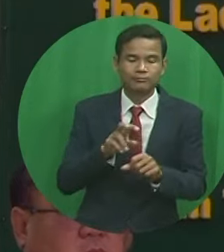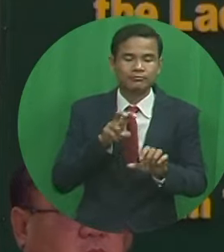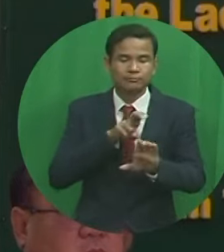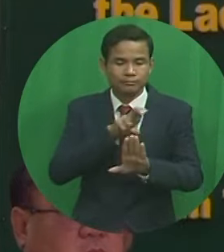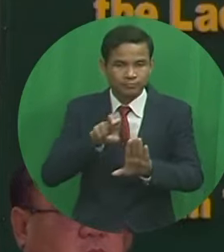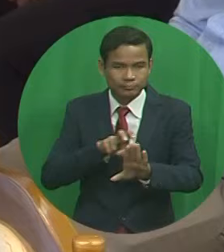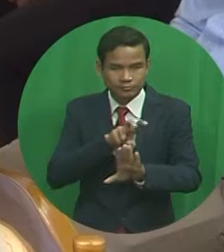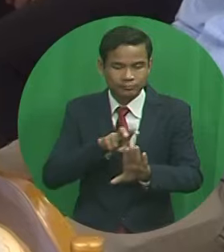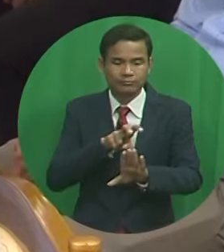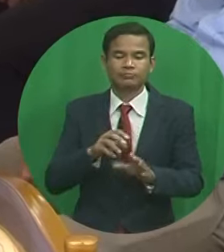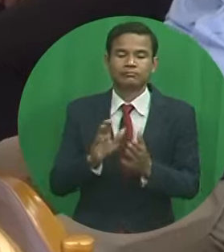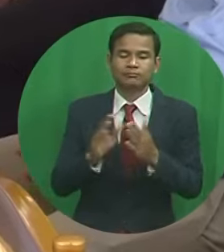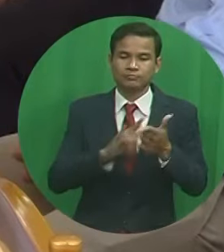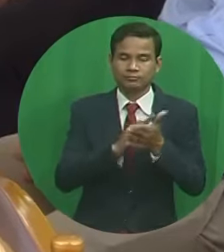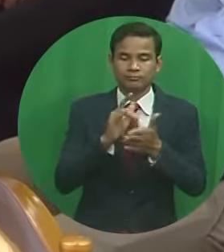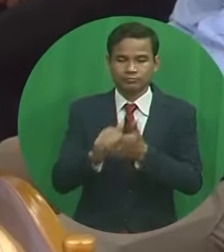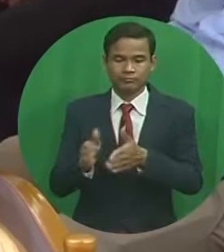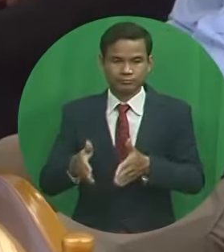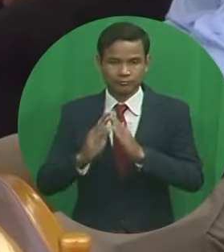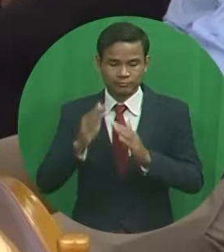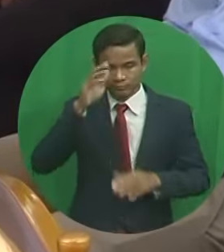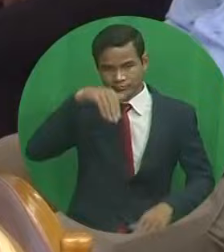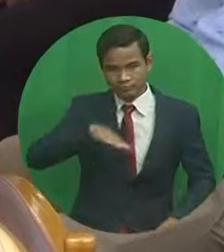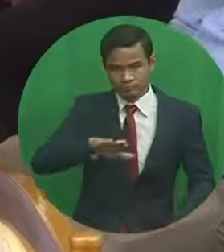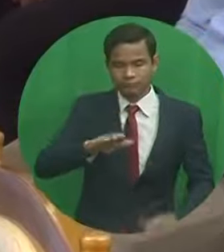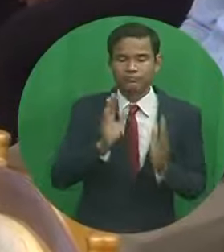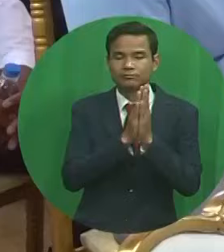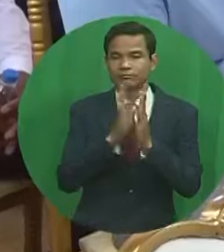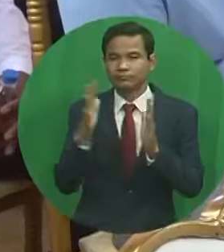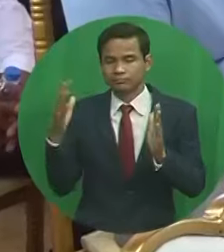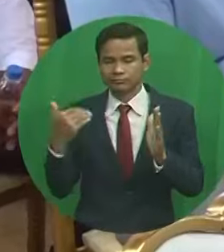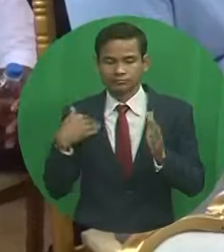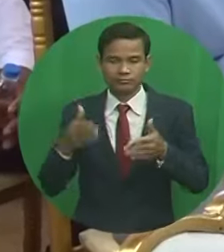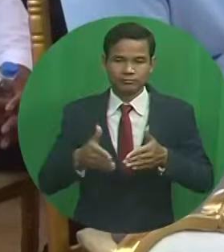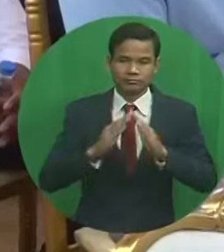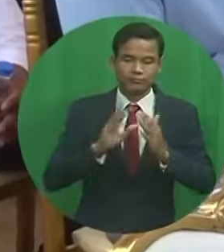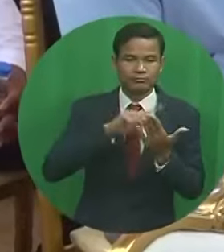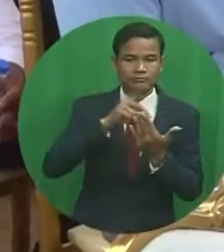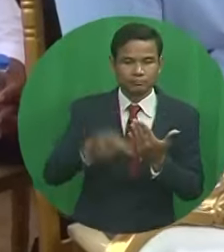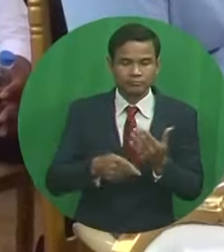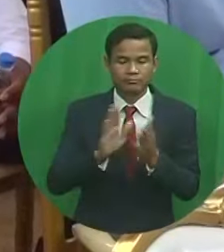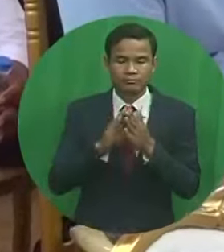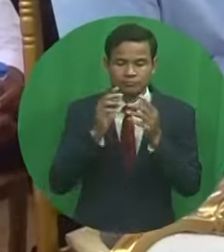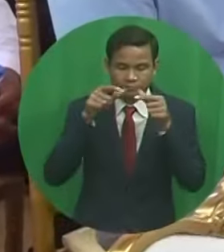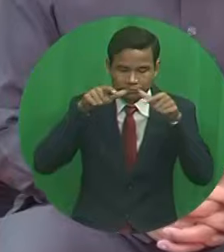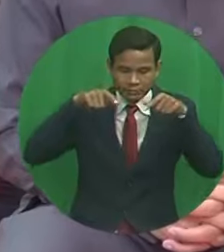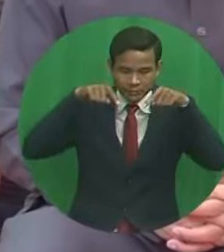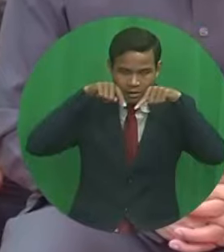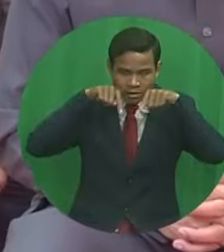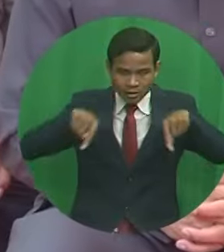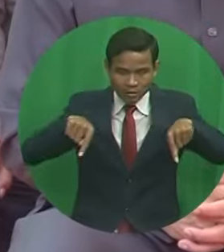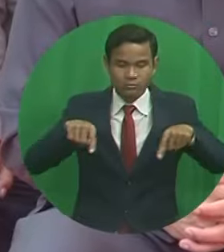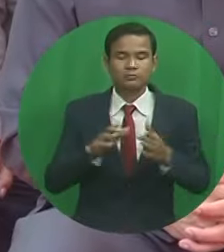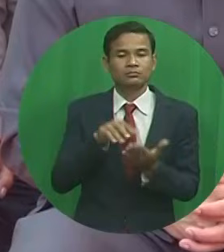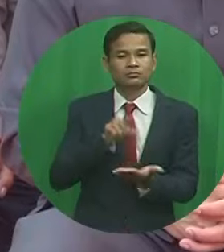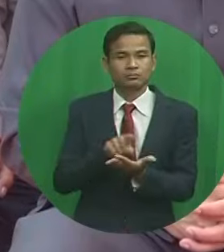ម្ពុជាបង្កើតនិងលើកកម្ពស់សត្វដំរីព្រៃដោយក្នុងនោះការបង្កើតកម្មវិធីភ្លុកដំរីនិងយុទ្ធសាស្ត្រនានា